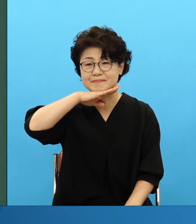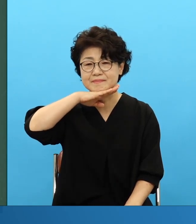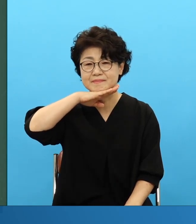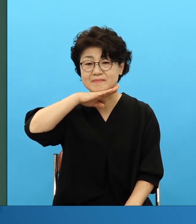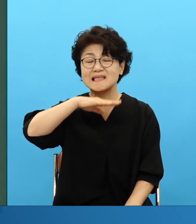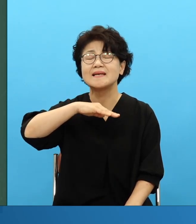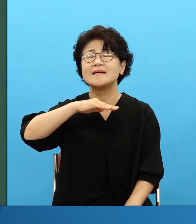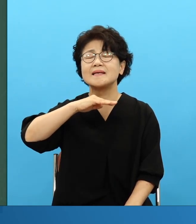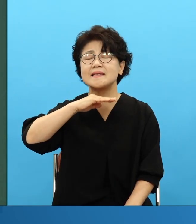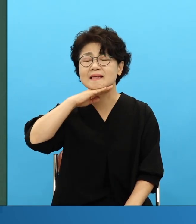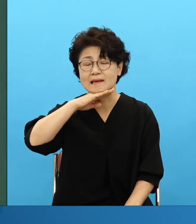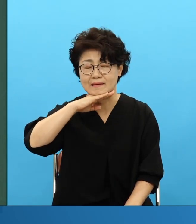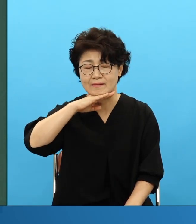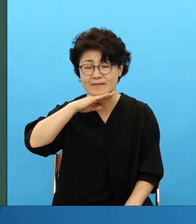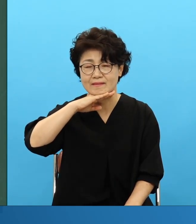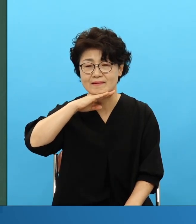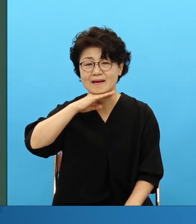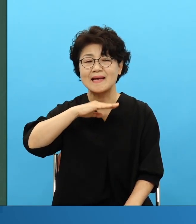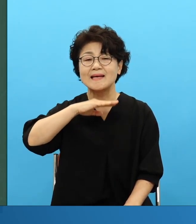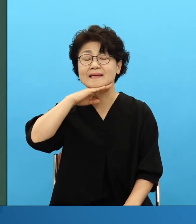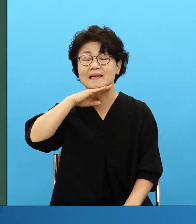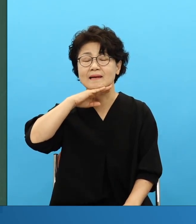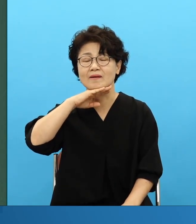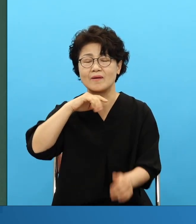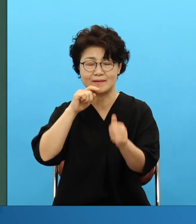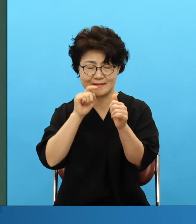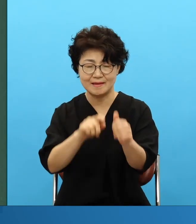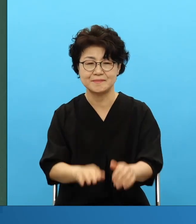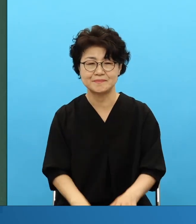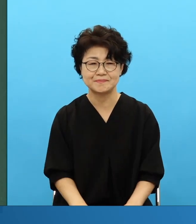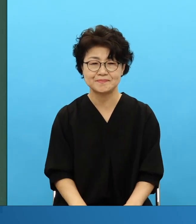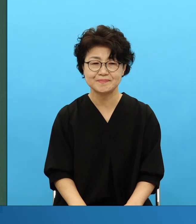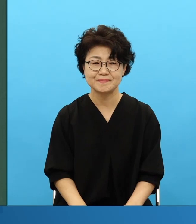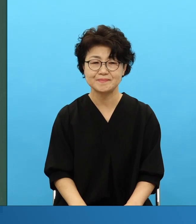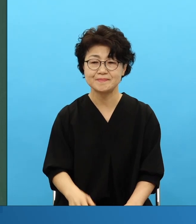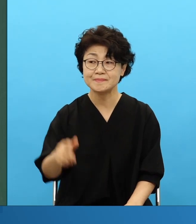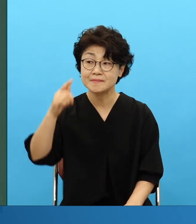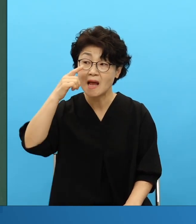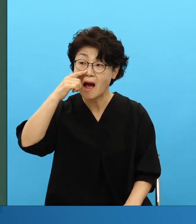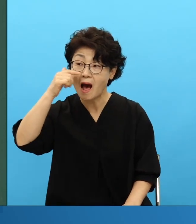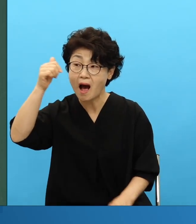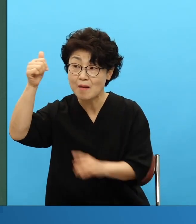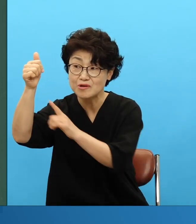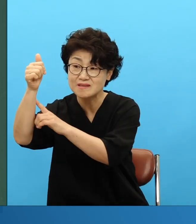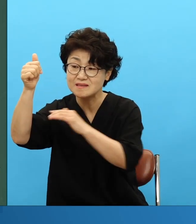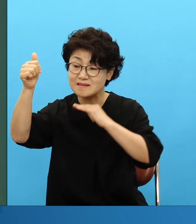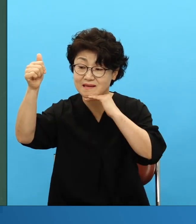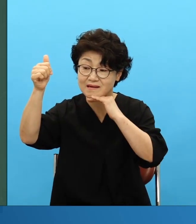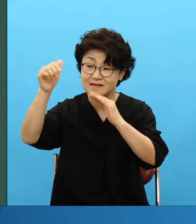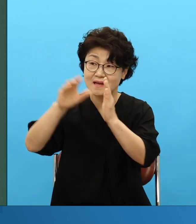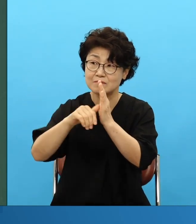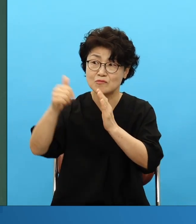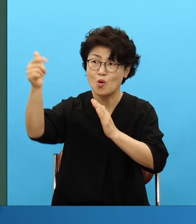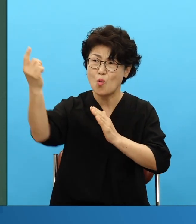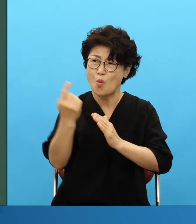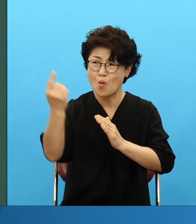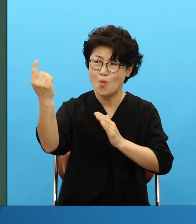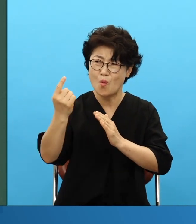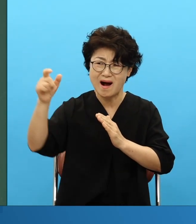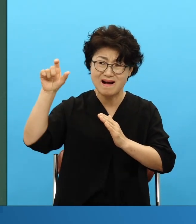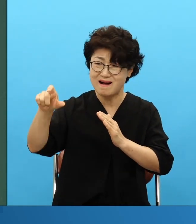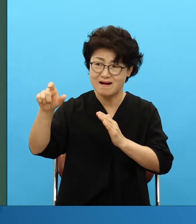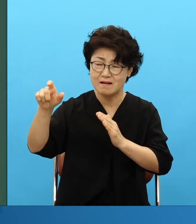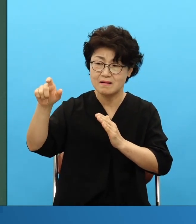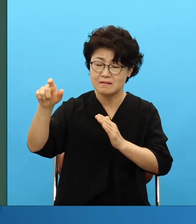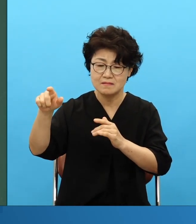기다리라. He said, wait. 애가 아버지 기다리다 안 오면 남의 집에 갑니까? If a child is waiting for their father doesn't 우리 come, are they going to 그런 go to 식으로 some other